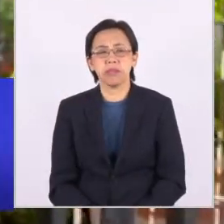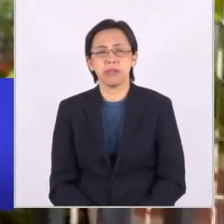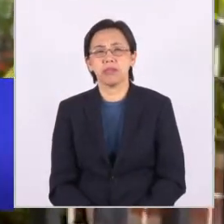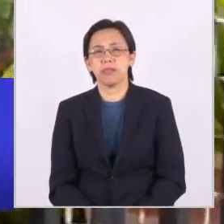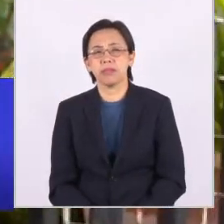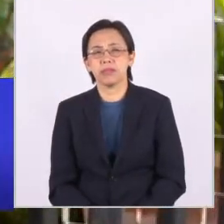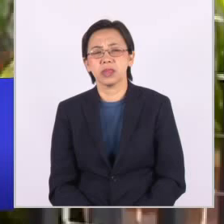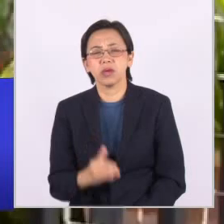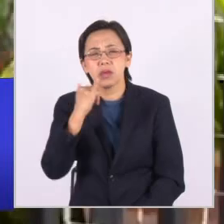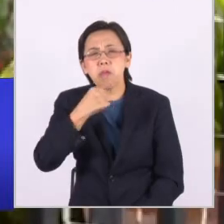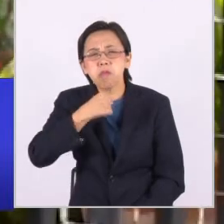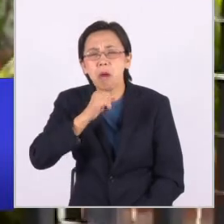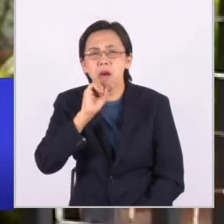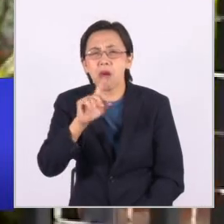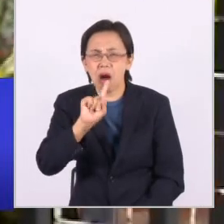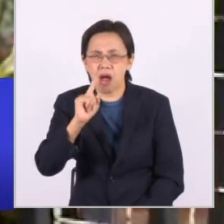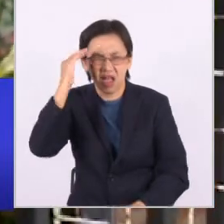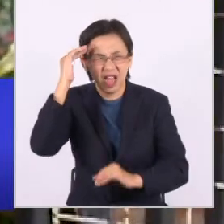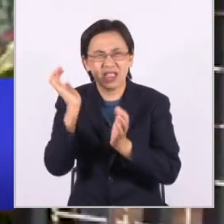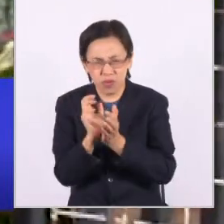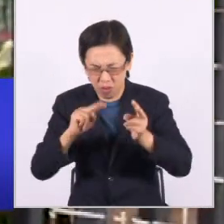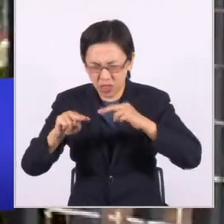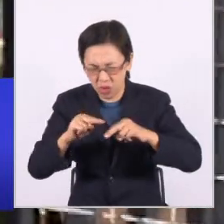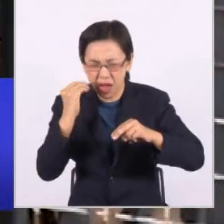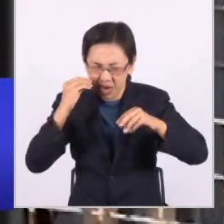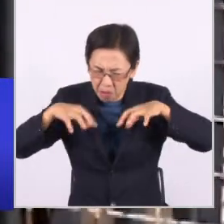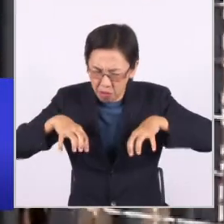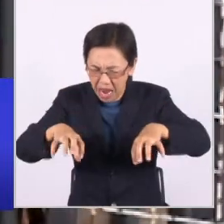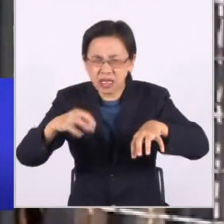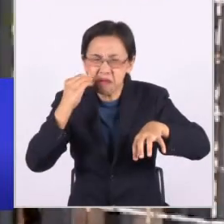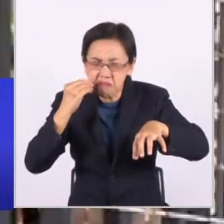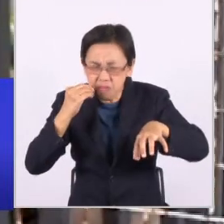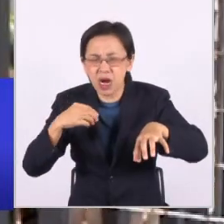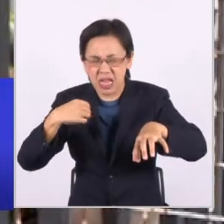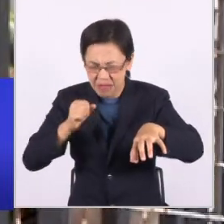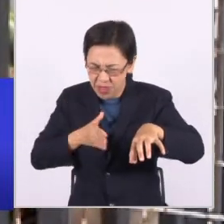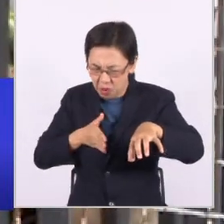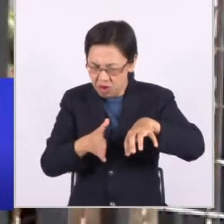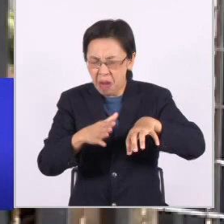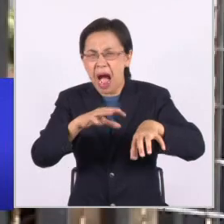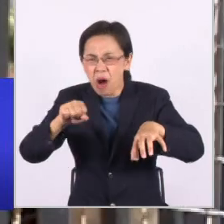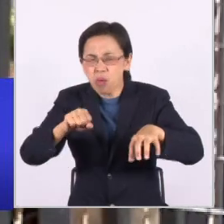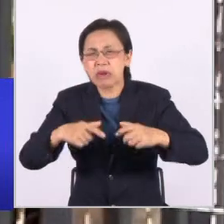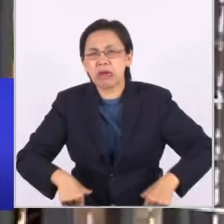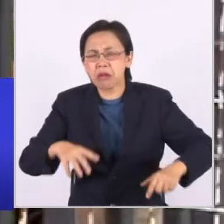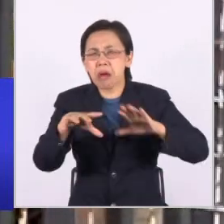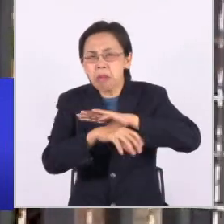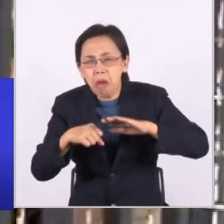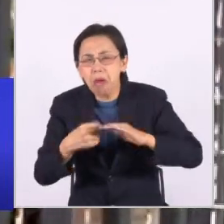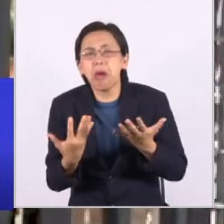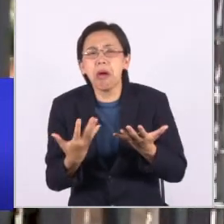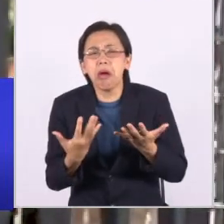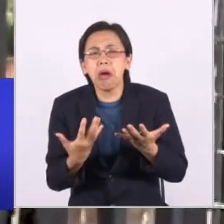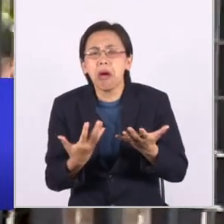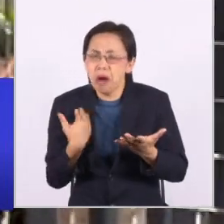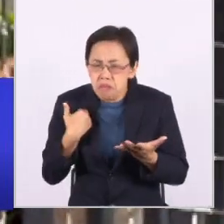คุณยายเฉลียวบอกว่าฝากถึงตำรวจเข้ามาตรวจตาในหมู่บ้านหน่อยเถอะอยากให้เร่งจับคนร้ายมาดำเนินคดีนะคะคือไม่ใช่แค่กางเกงในหาย